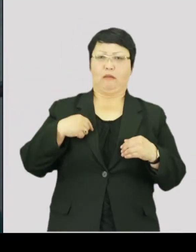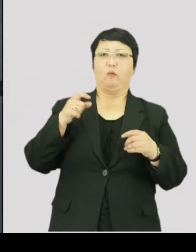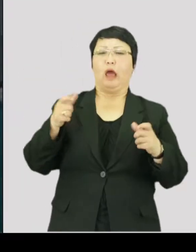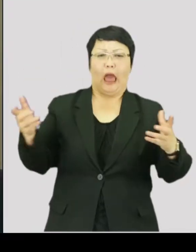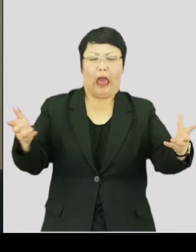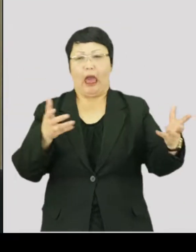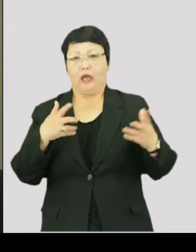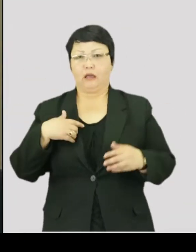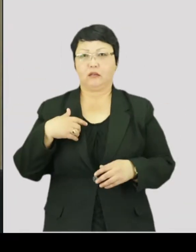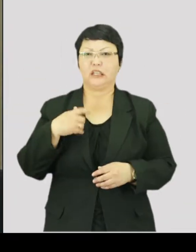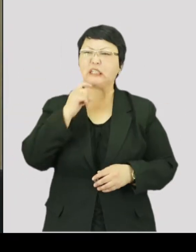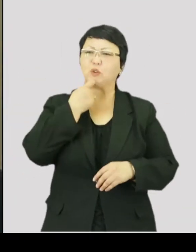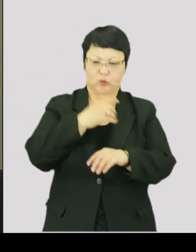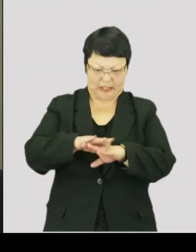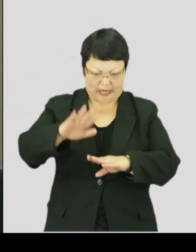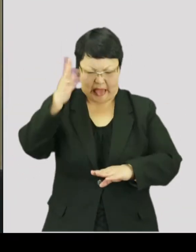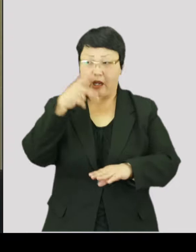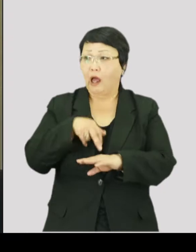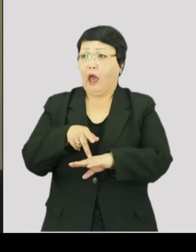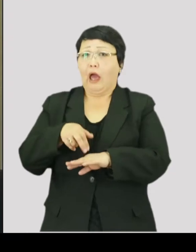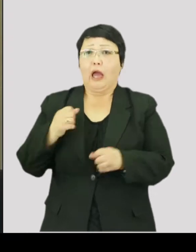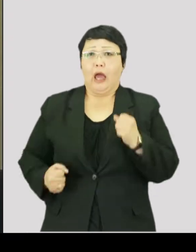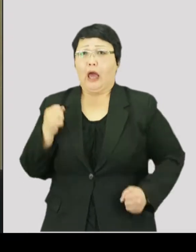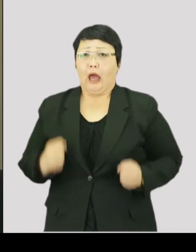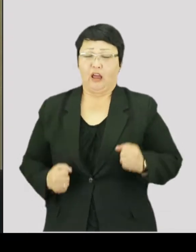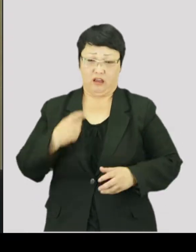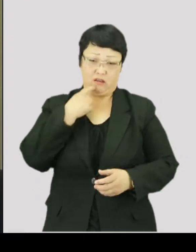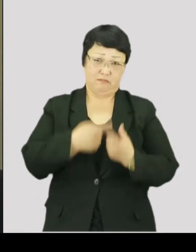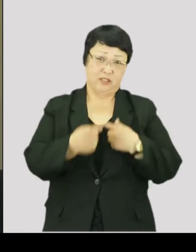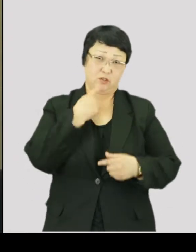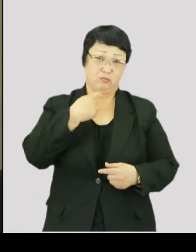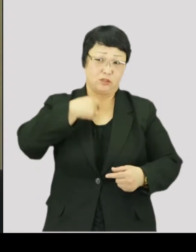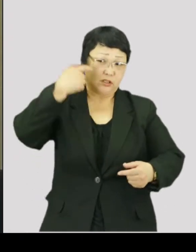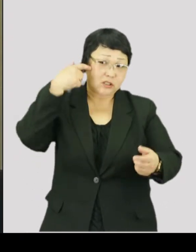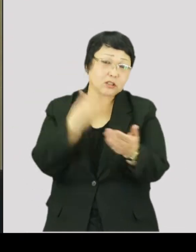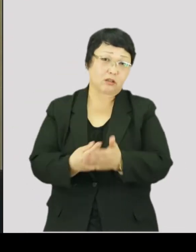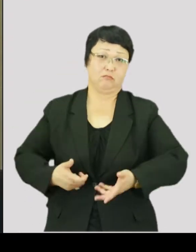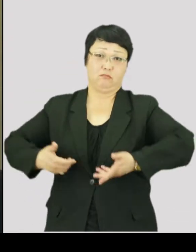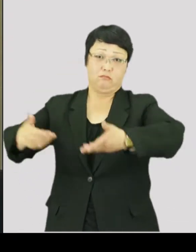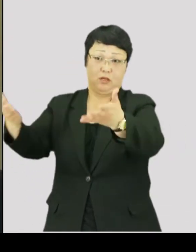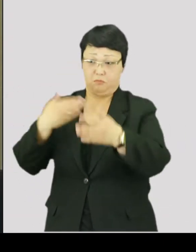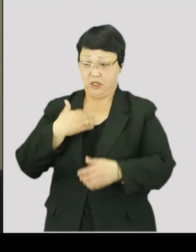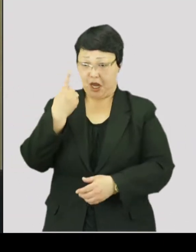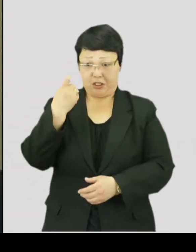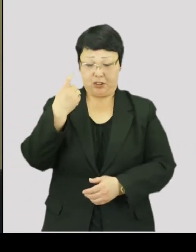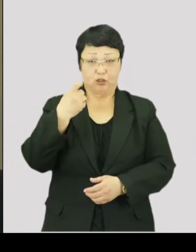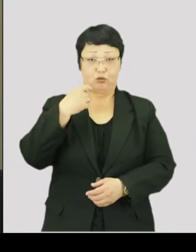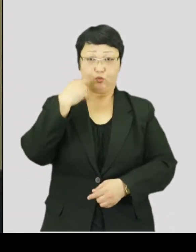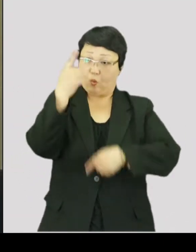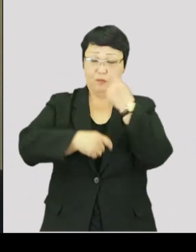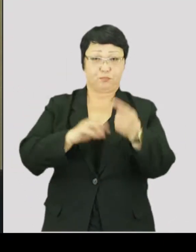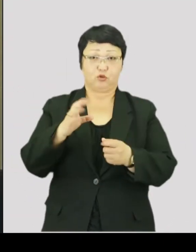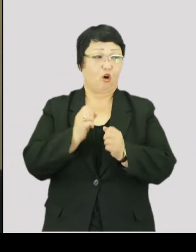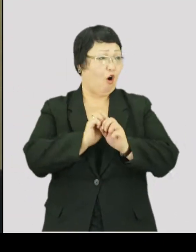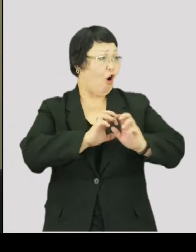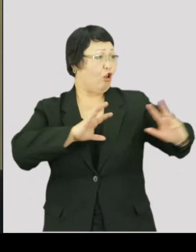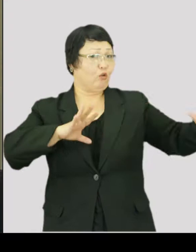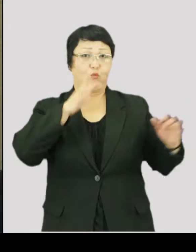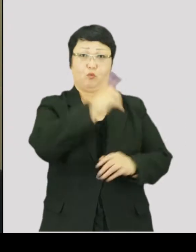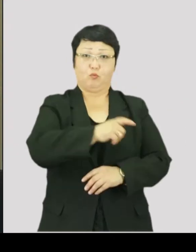цаашаа нэг асуудал агуулж одоо тэр миний одоо санал хүсэлт эн чинь ерөөсөн миний хэлтгүй аюу олон